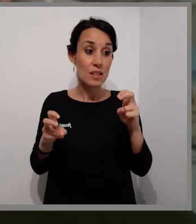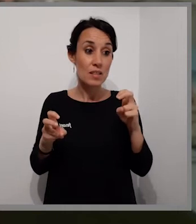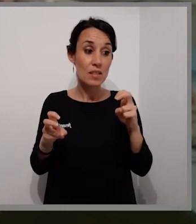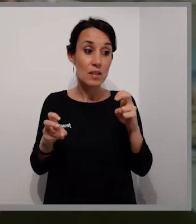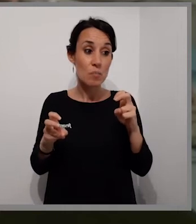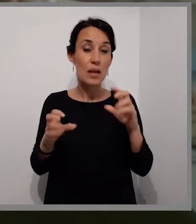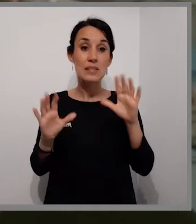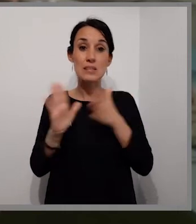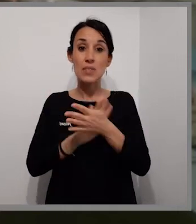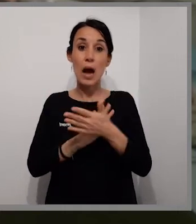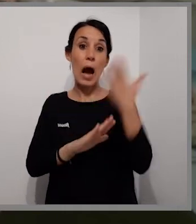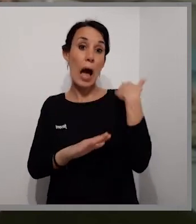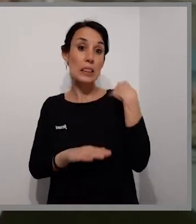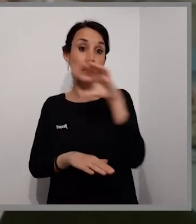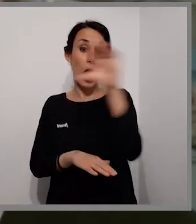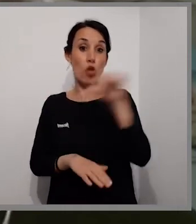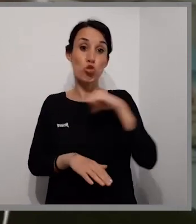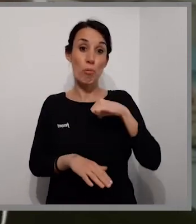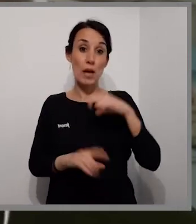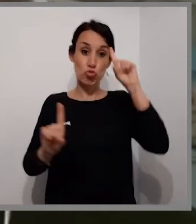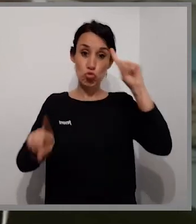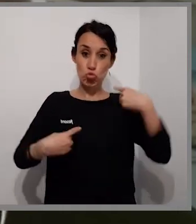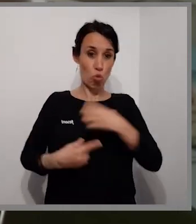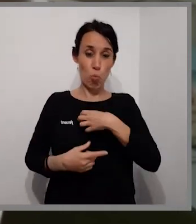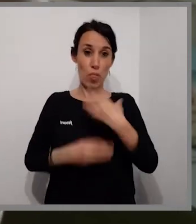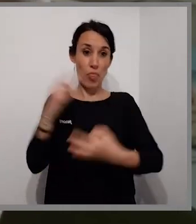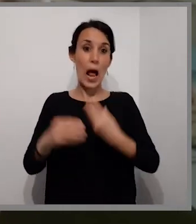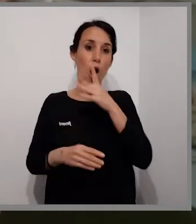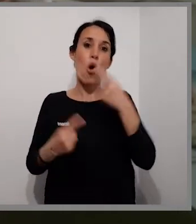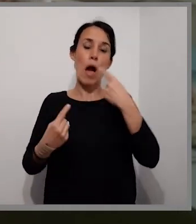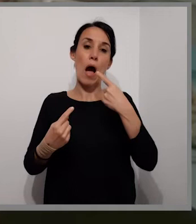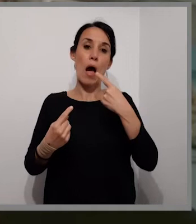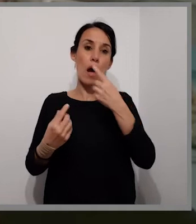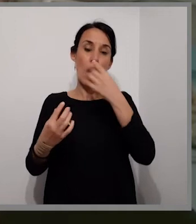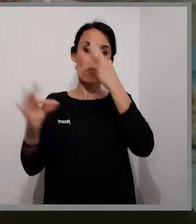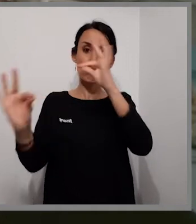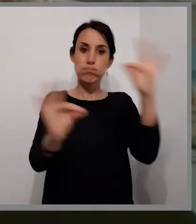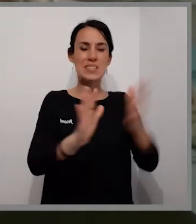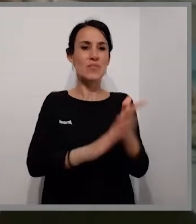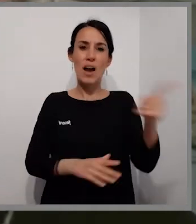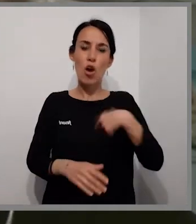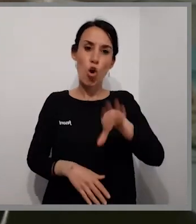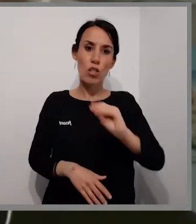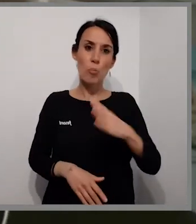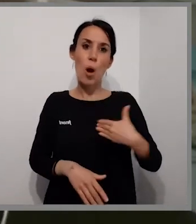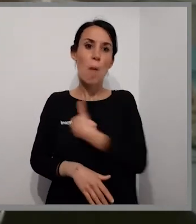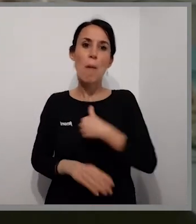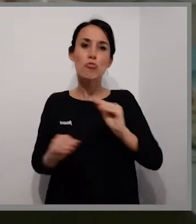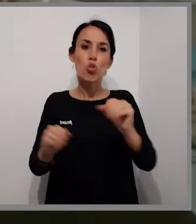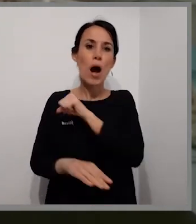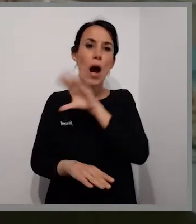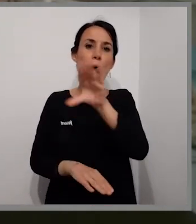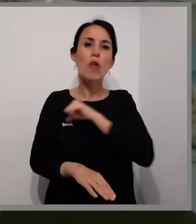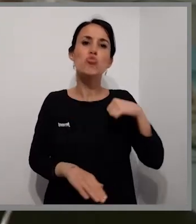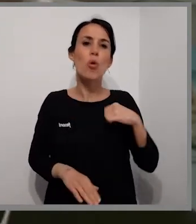en el seu moment no existien les autonomies i ara sí. Per tant, m'agradaria que m'explicara quin paper han de jugar les autonomies, perquè és un tema que al nostre diari ens